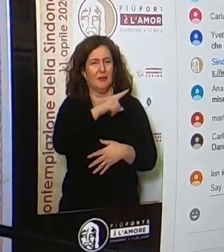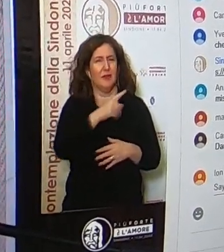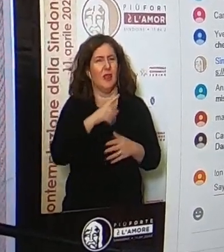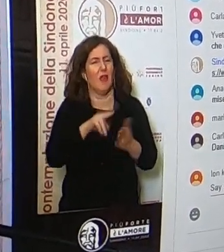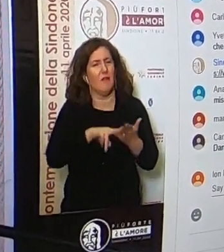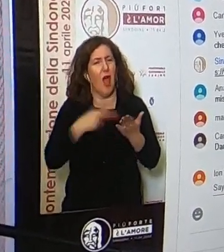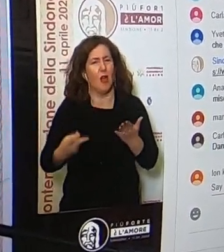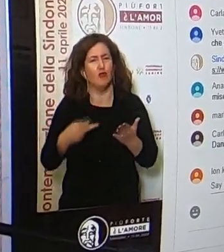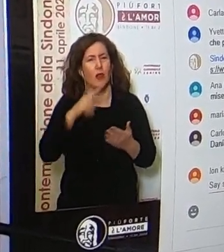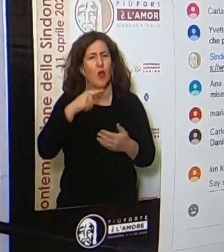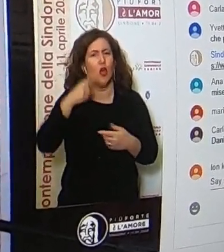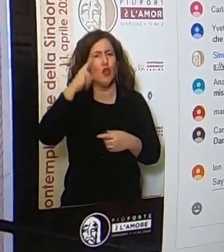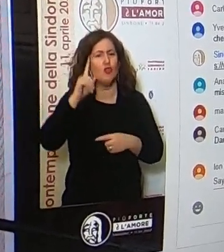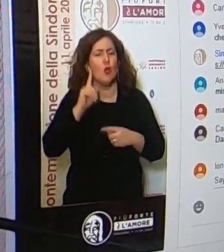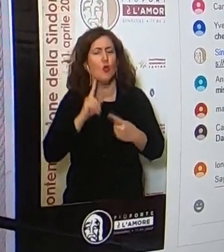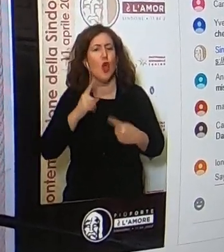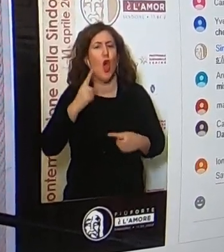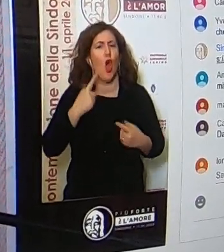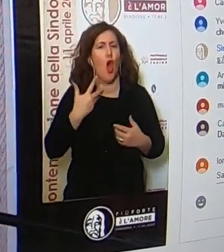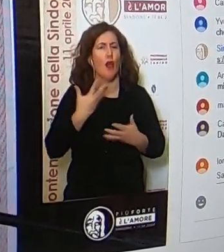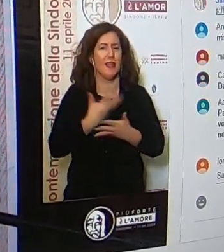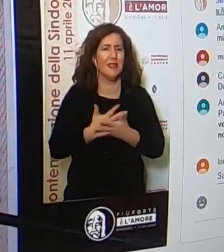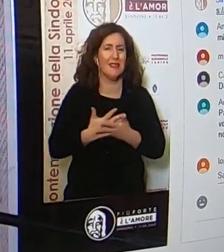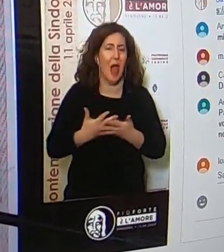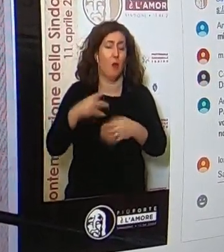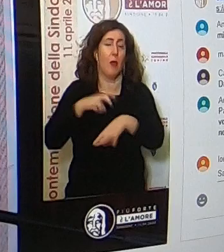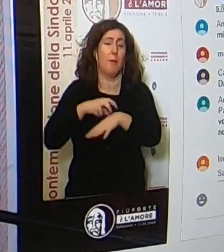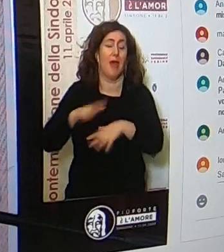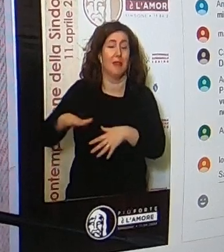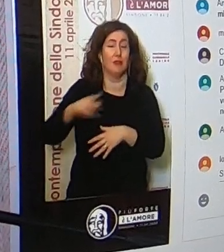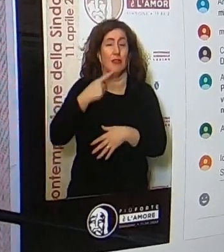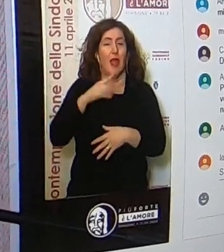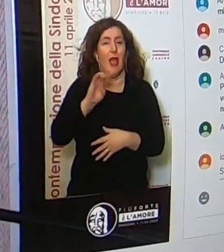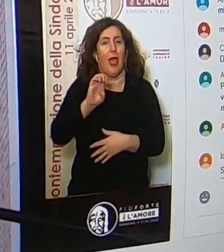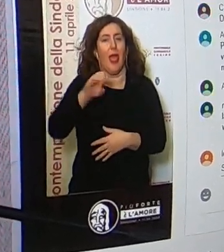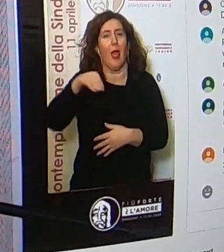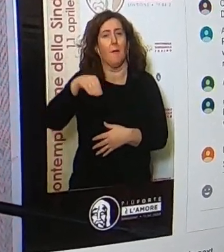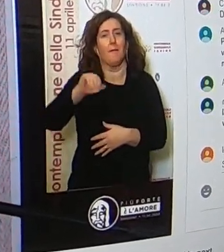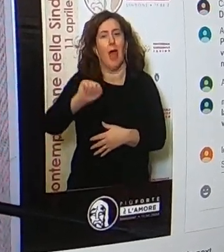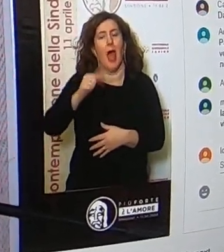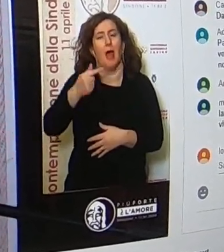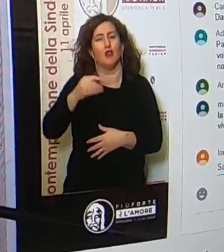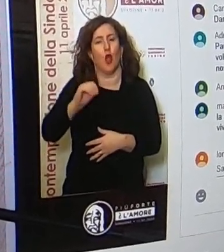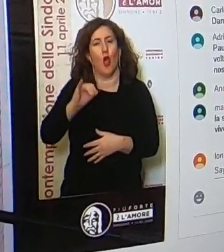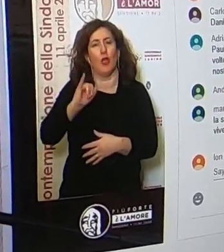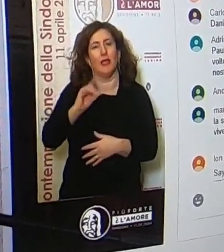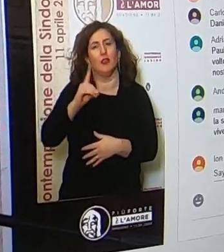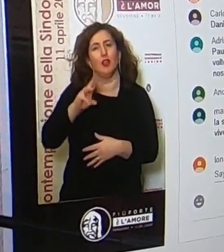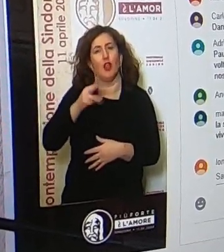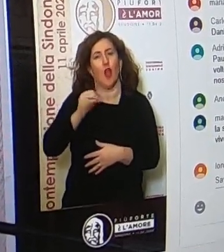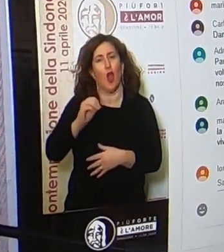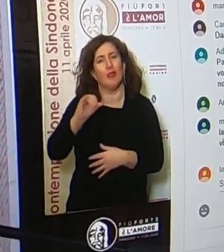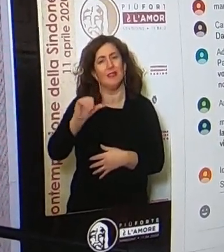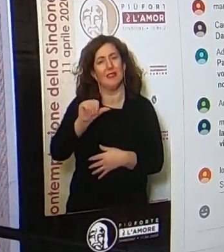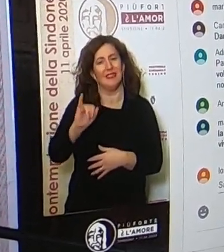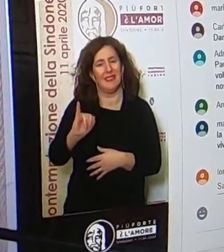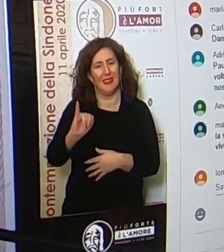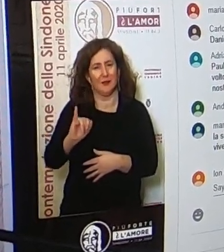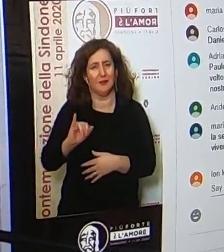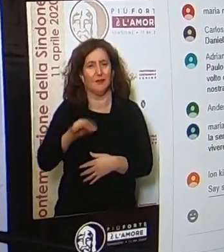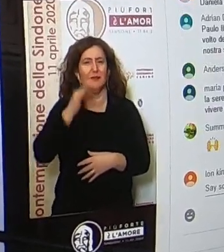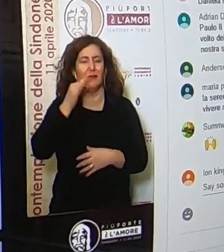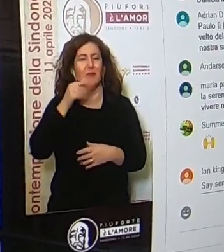sangue, i medici la chiamano ematoidrosi. Si tratta della rottura dei capillari nelle